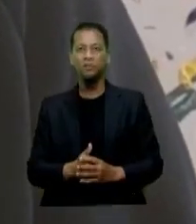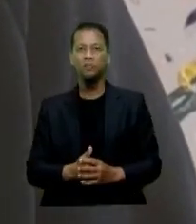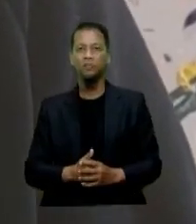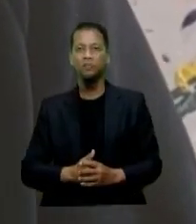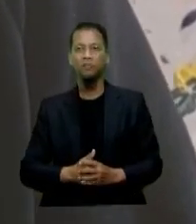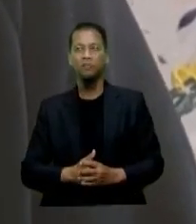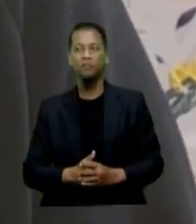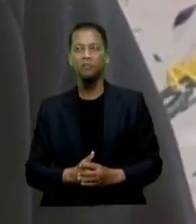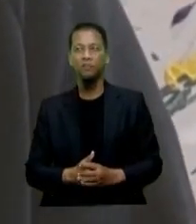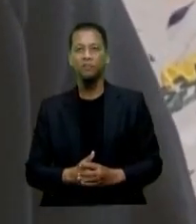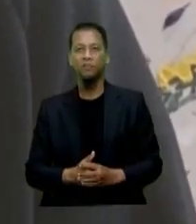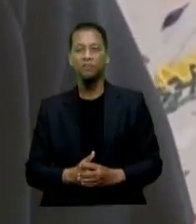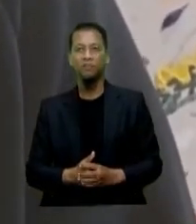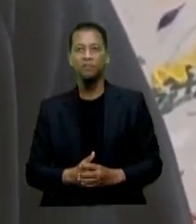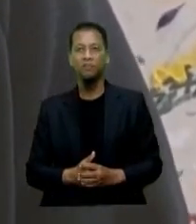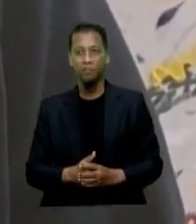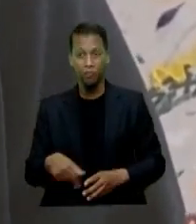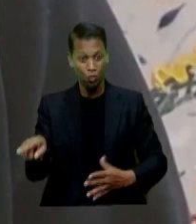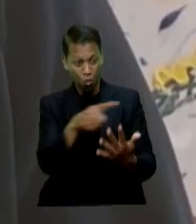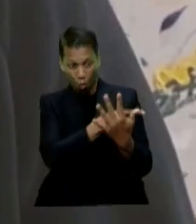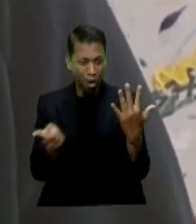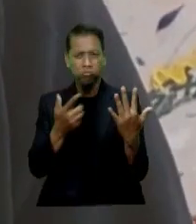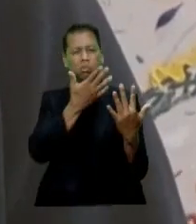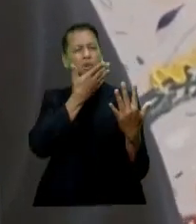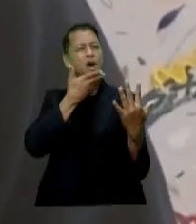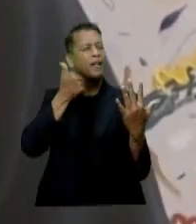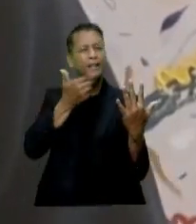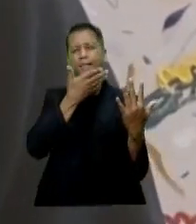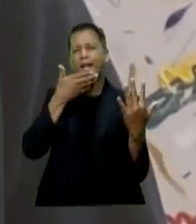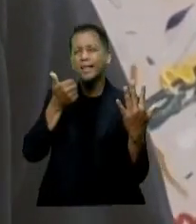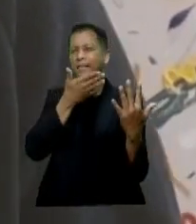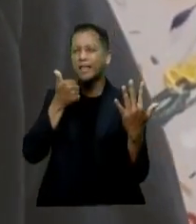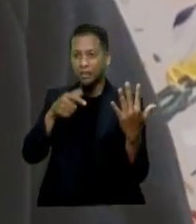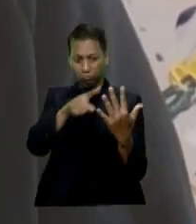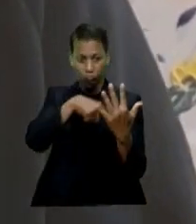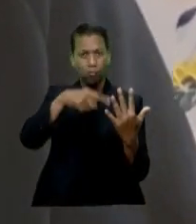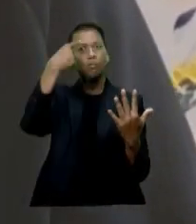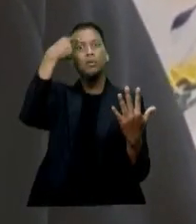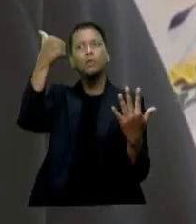secara mereka cantik-cantik, kemudian mereka juga punya bakat dan juga punya